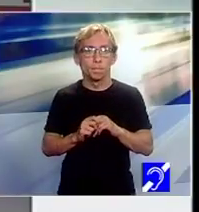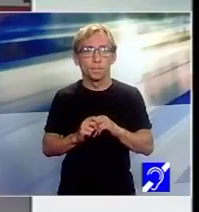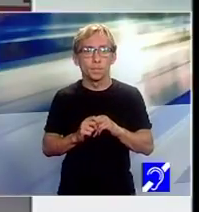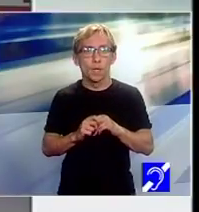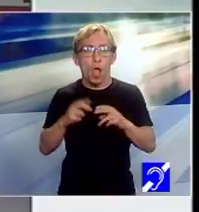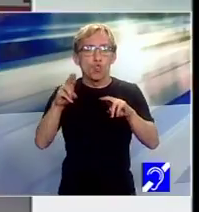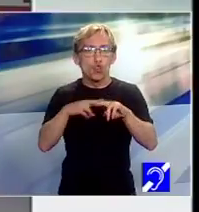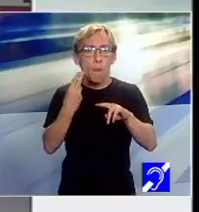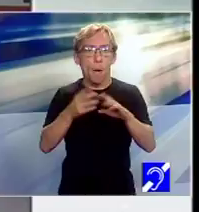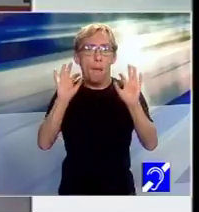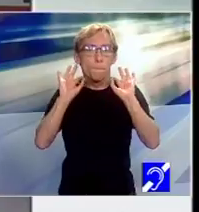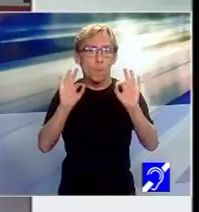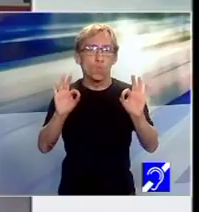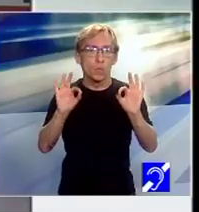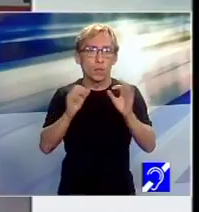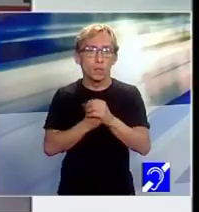buni, să zic așa,